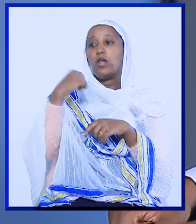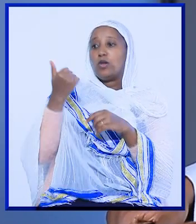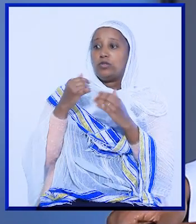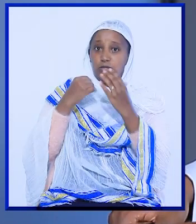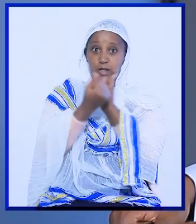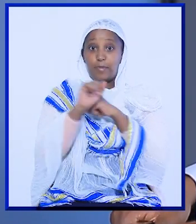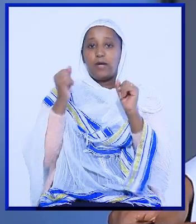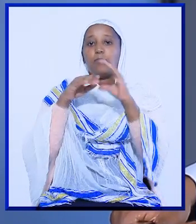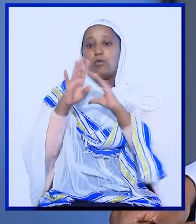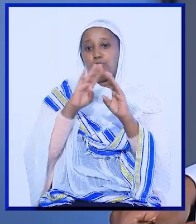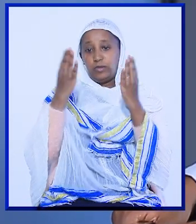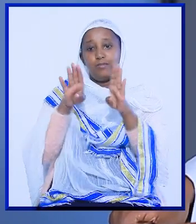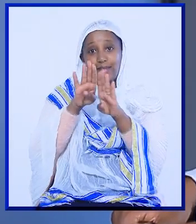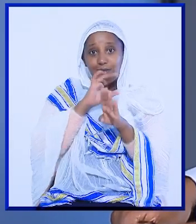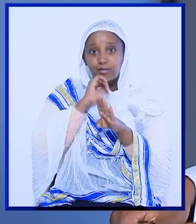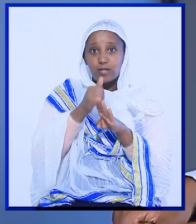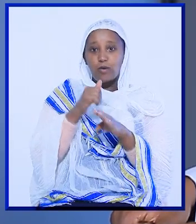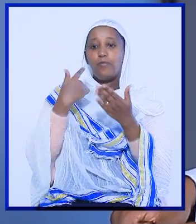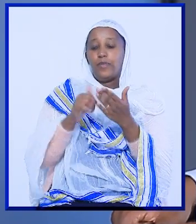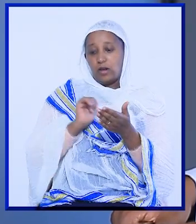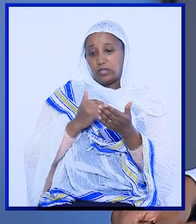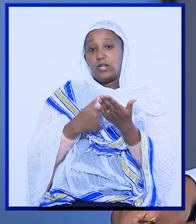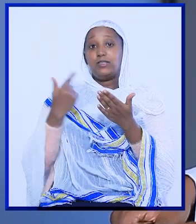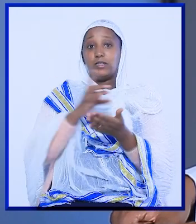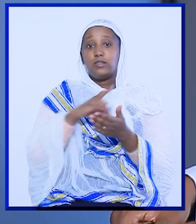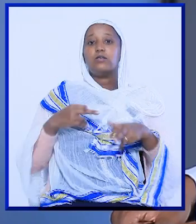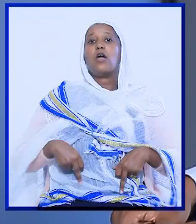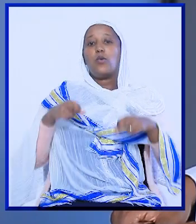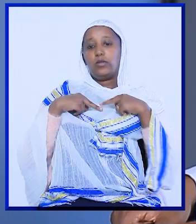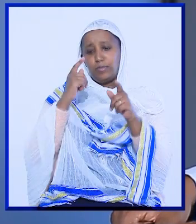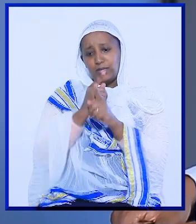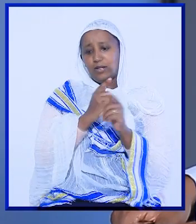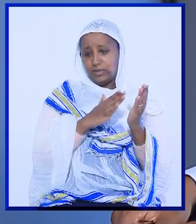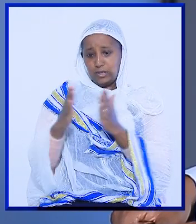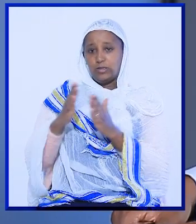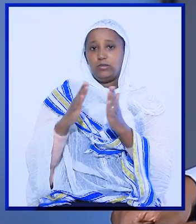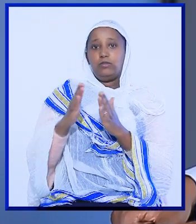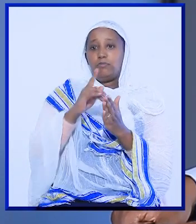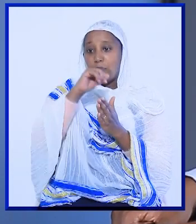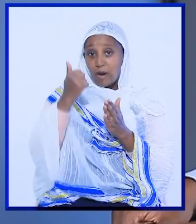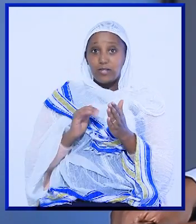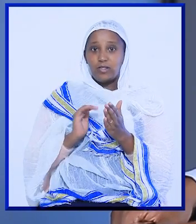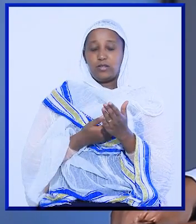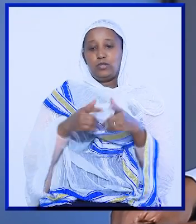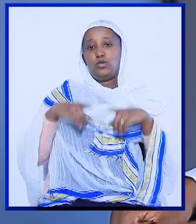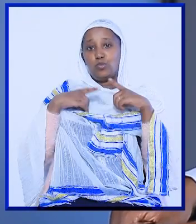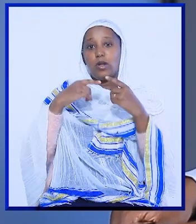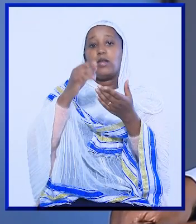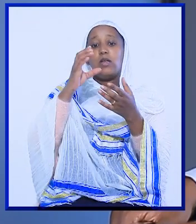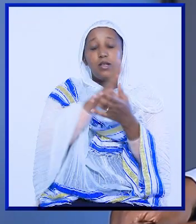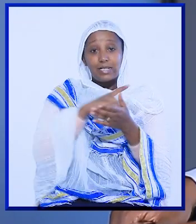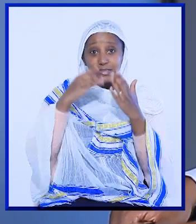ለመዳን የሚገቡበትን በር እንዳናጠበው ራሳችን ለዚህ የክርስትና ሕይወት በትክክል የተሰናዳ ማንነት ገንዘብ